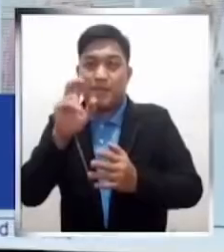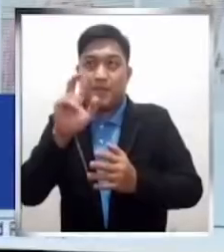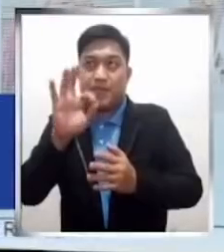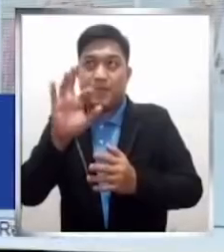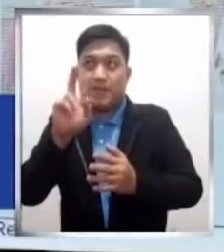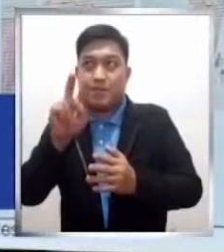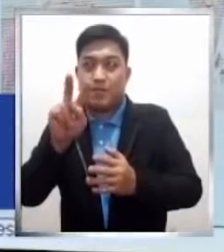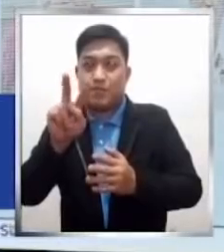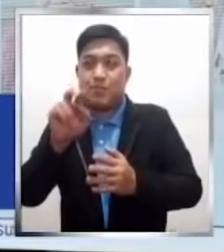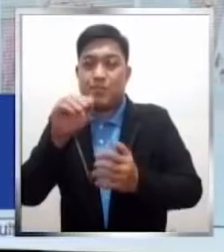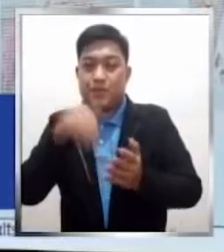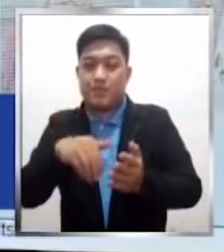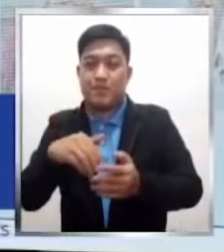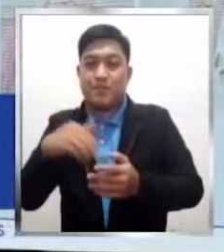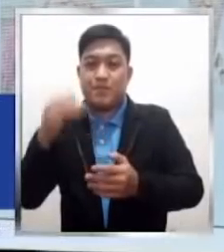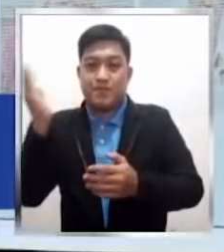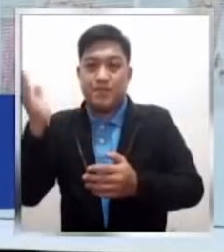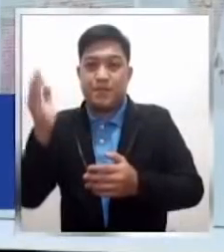7,793,031. Doc Willie Ong na may